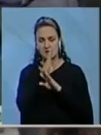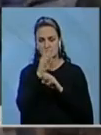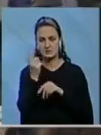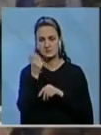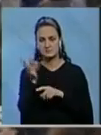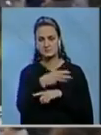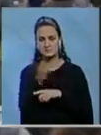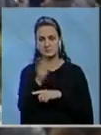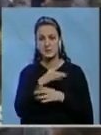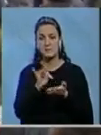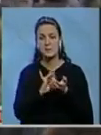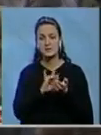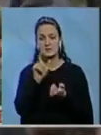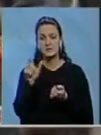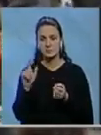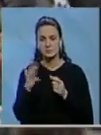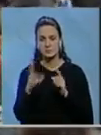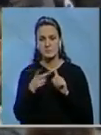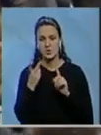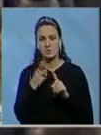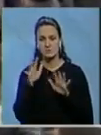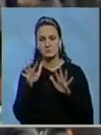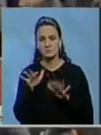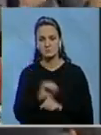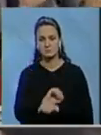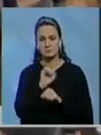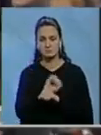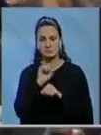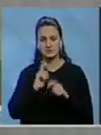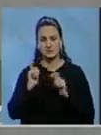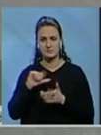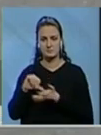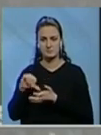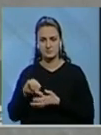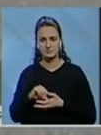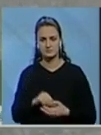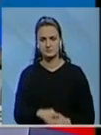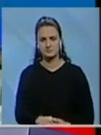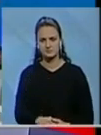Ბერძენი მასწავლებლები უკვე მეორედ მართავენ საპროტესტო აქციას.